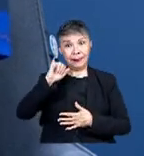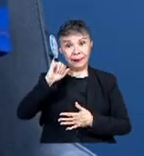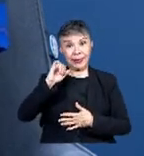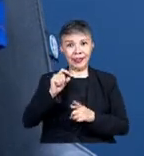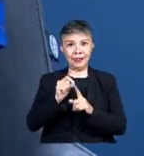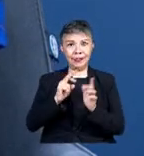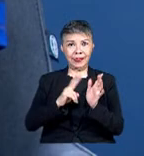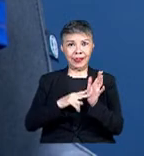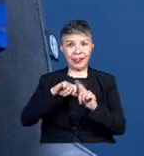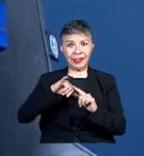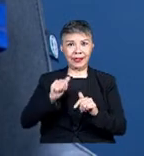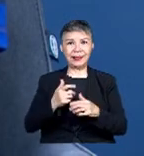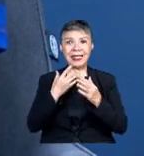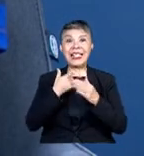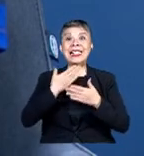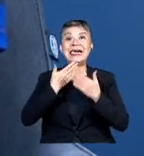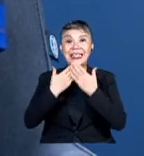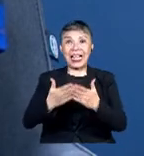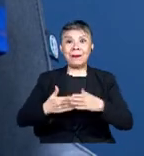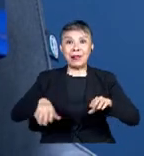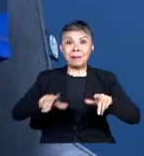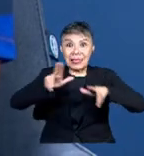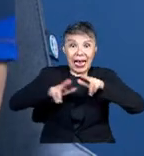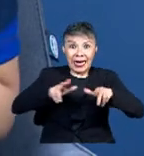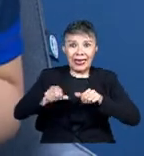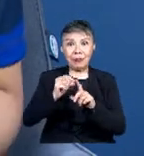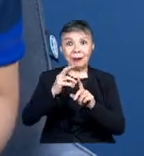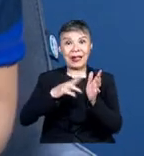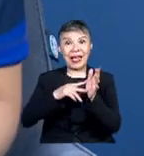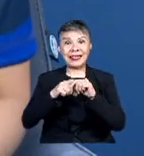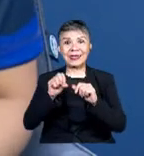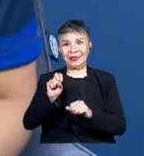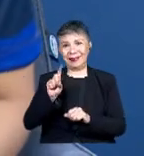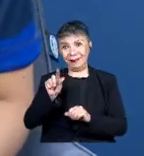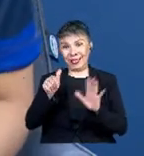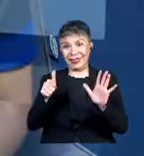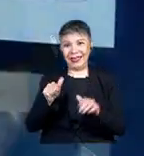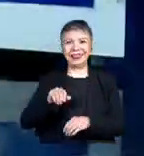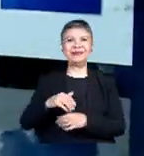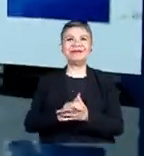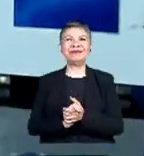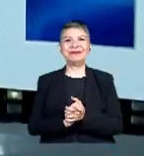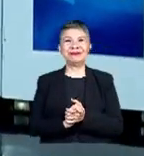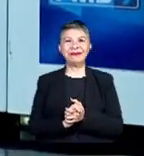Daniar Afri, selamat bertanding di Peparnas 16 Papua. Sampai jumpa.